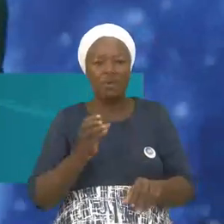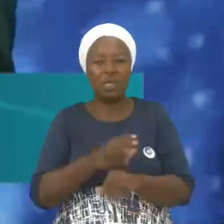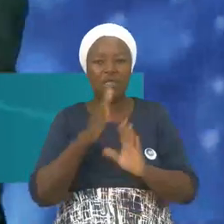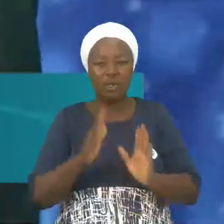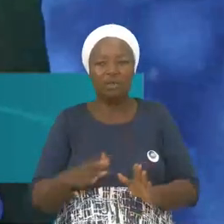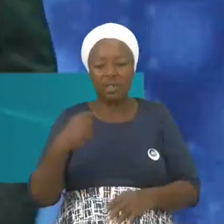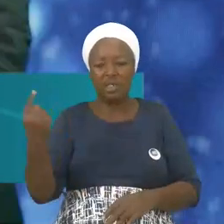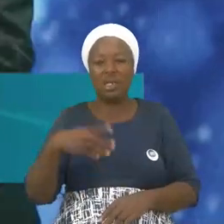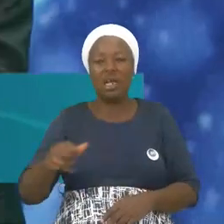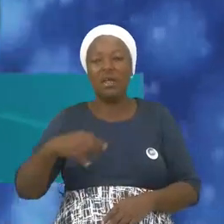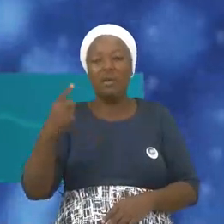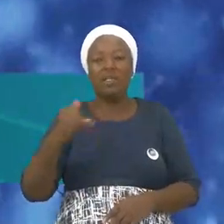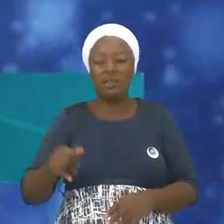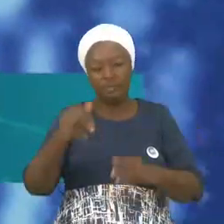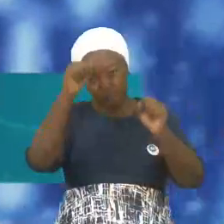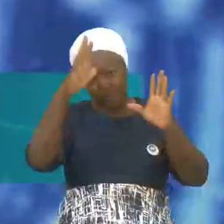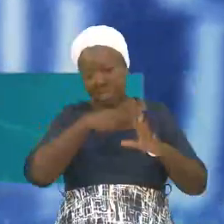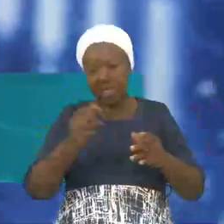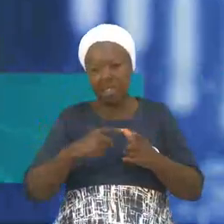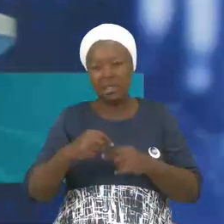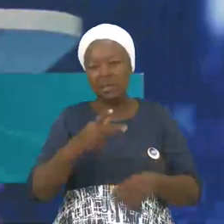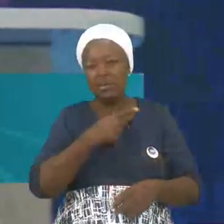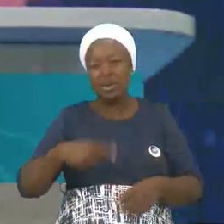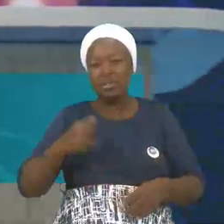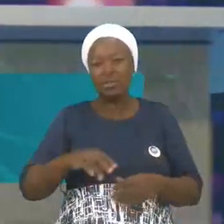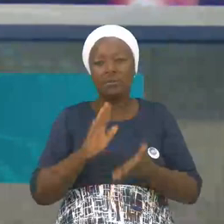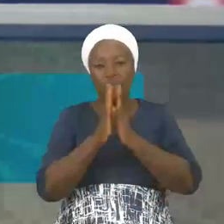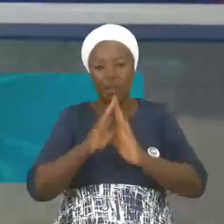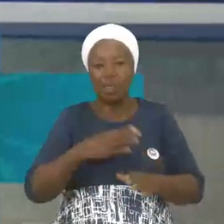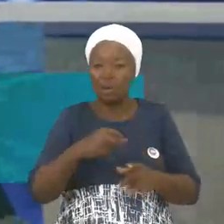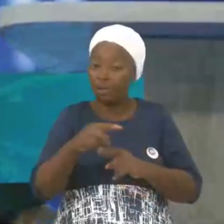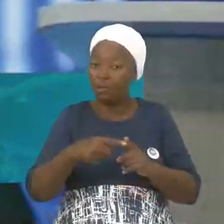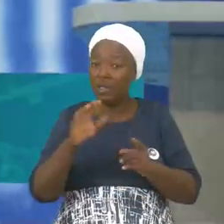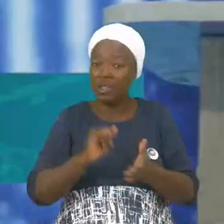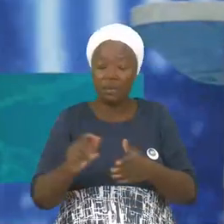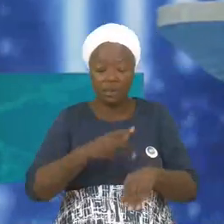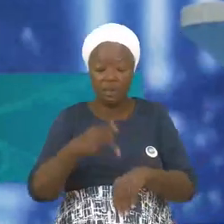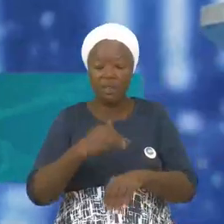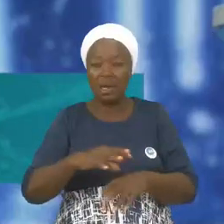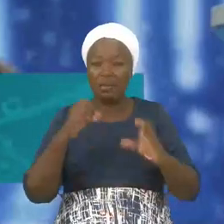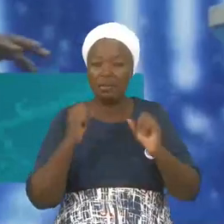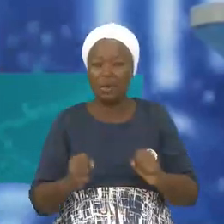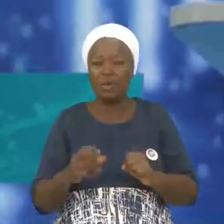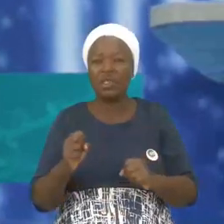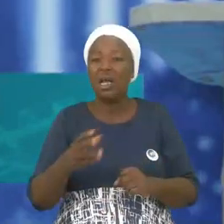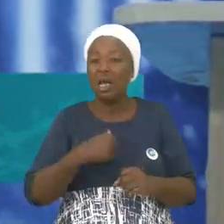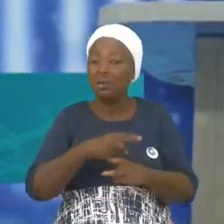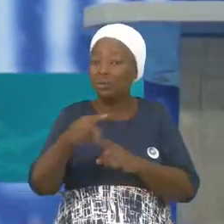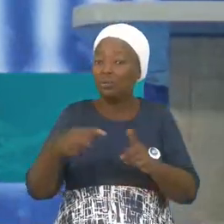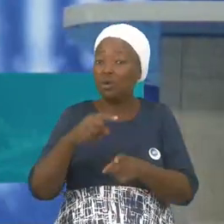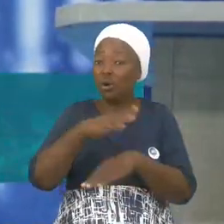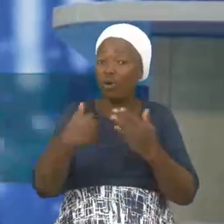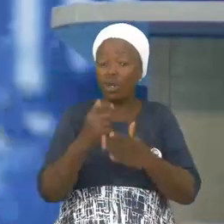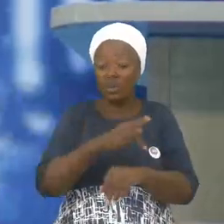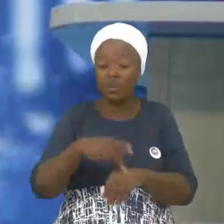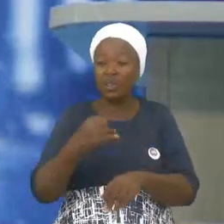appelé merveilleux, conseiller, l'éternel, le paix éternel et le prince de paix. Et lorsque